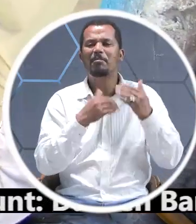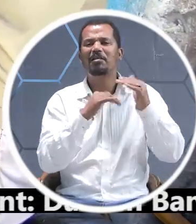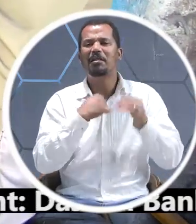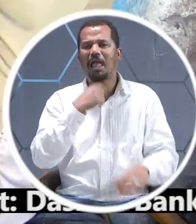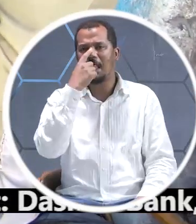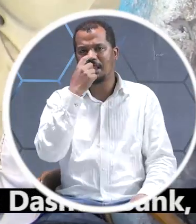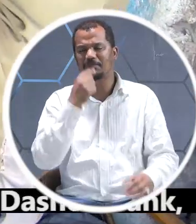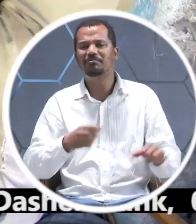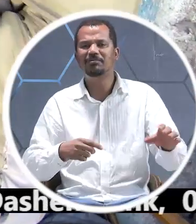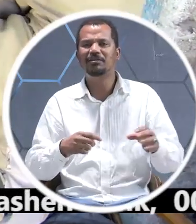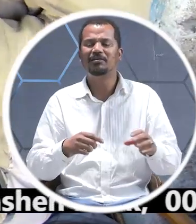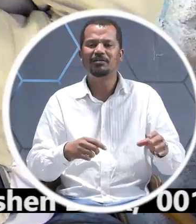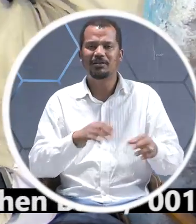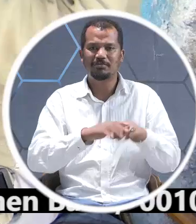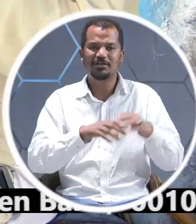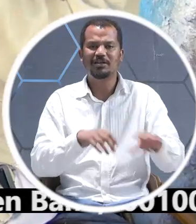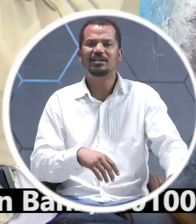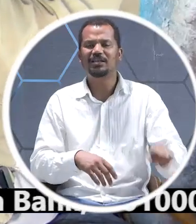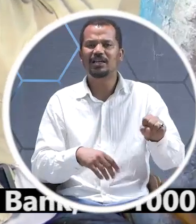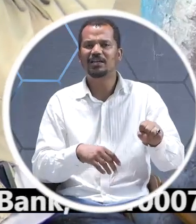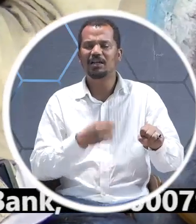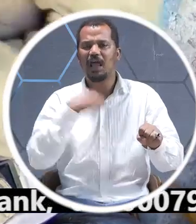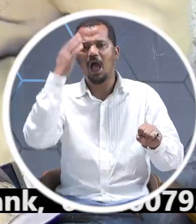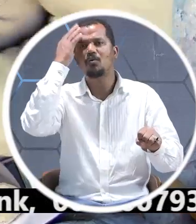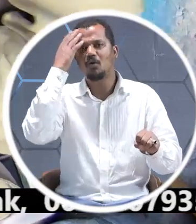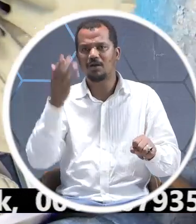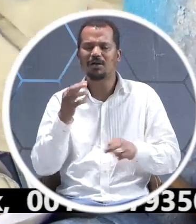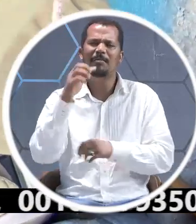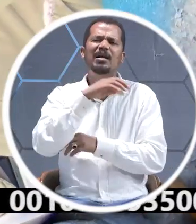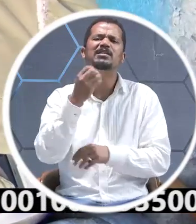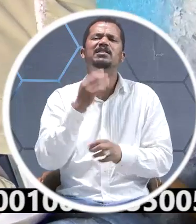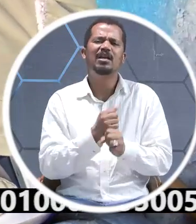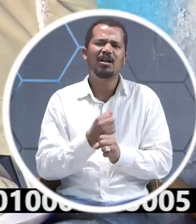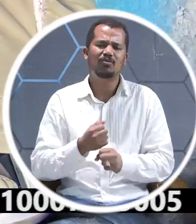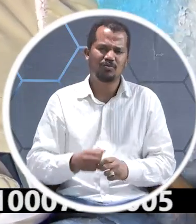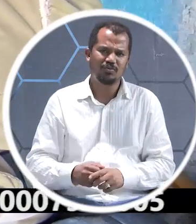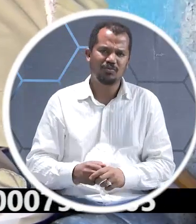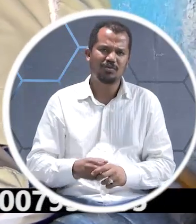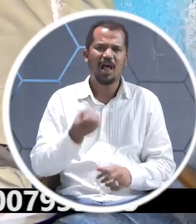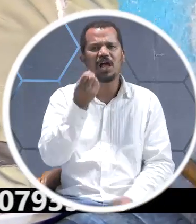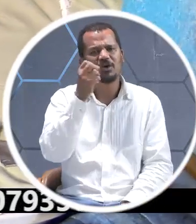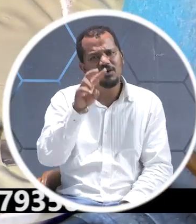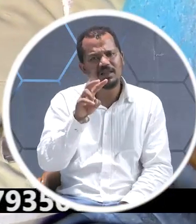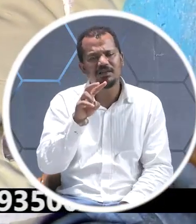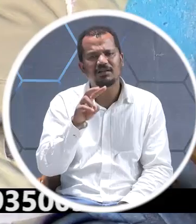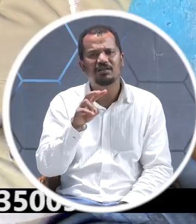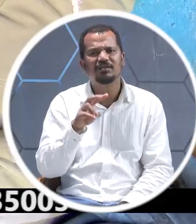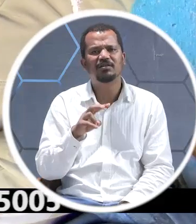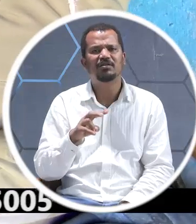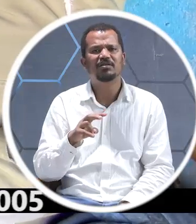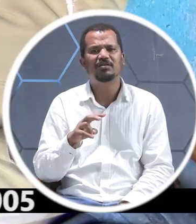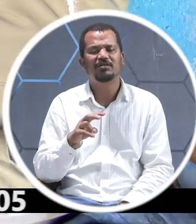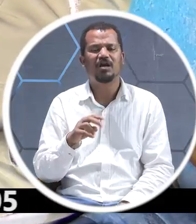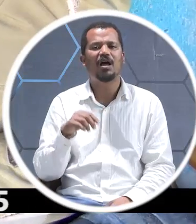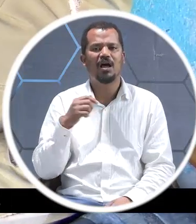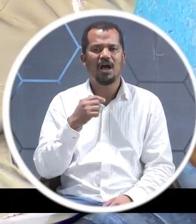መጠኑ ስለለመድ ነው ለጣቴ ላይ በእጅ ሳነሳ አውቀዋለሁ በቀን ስንት ያመርታሉ 12